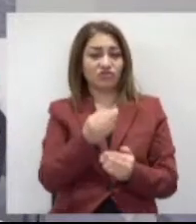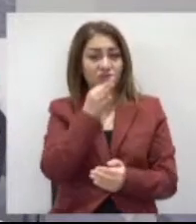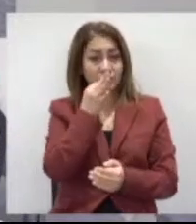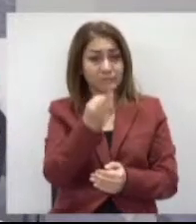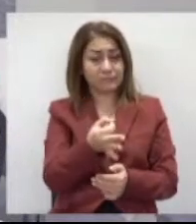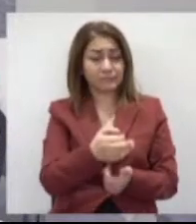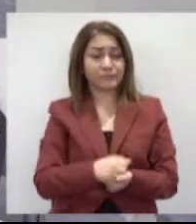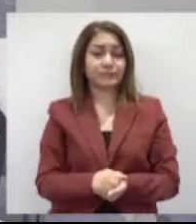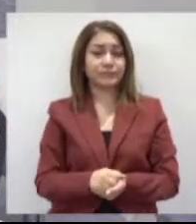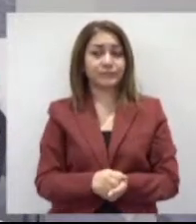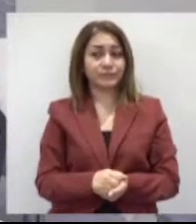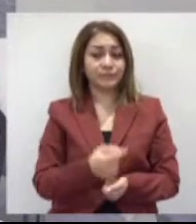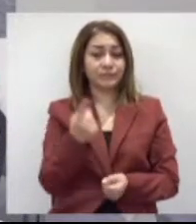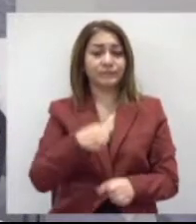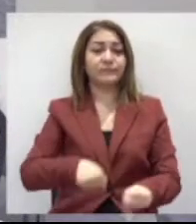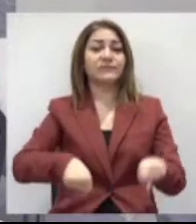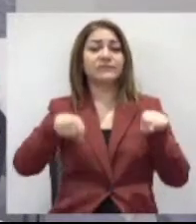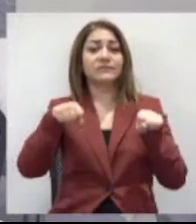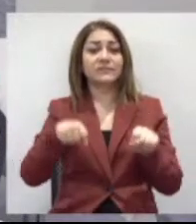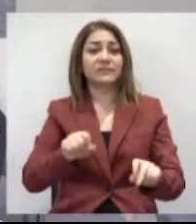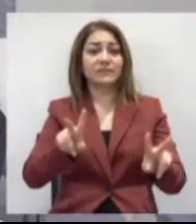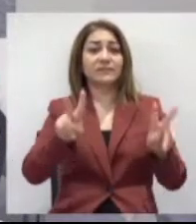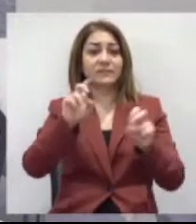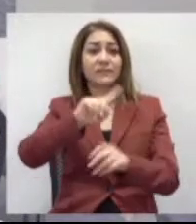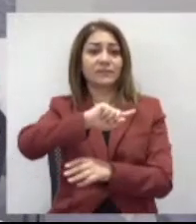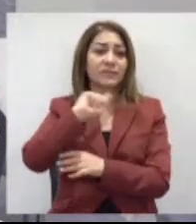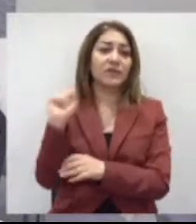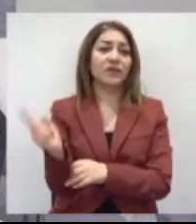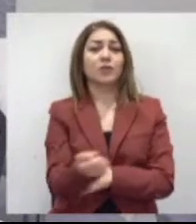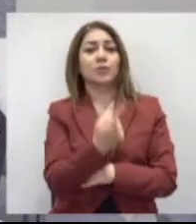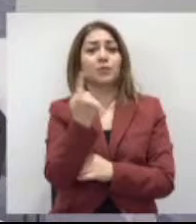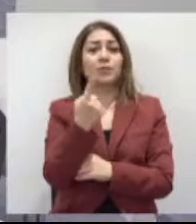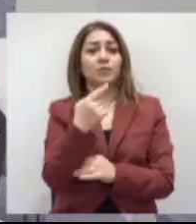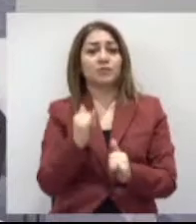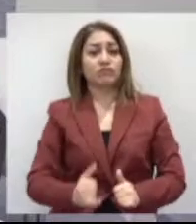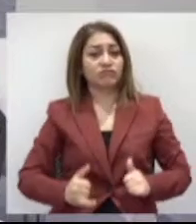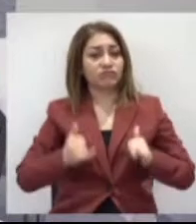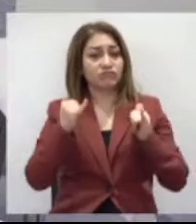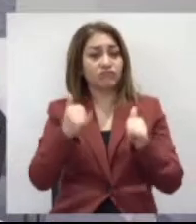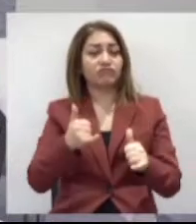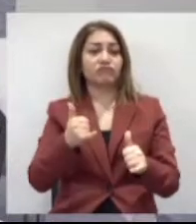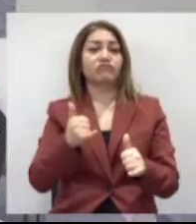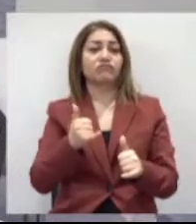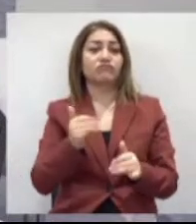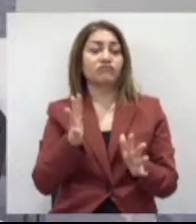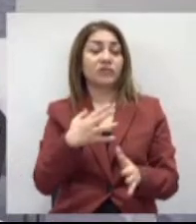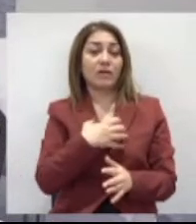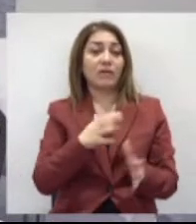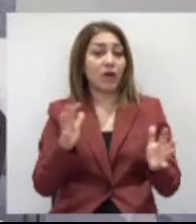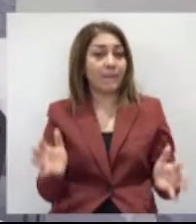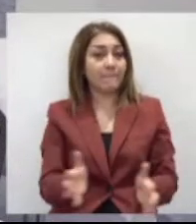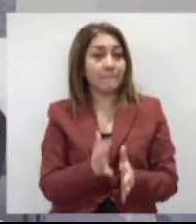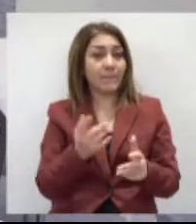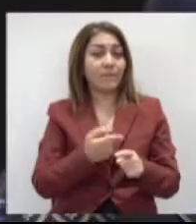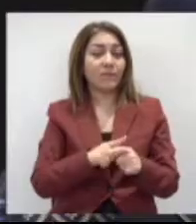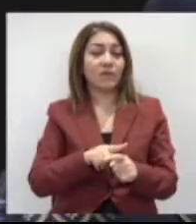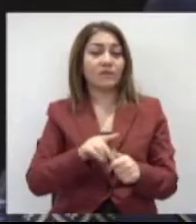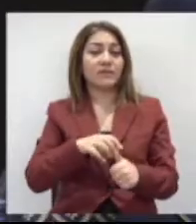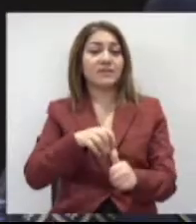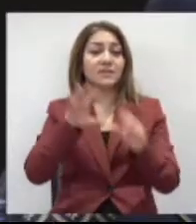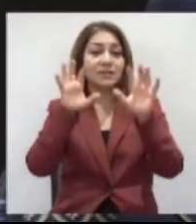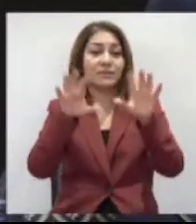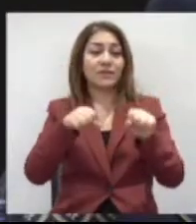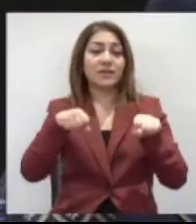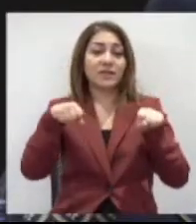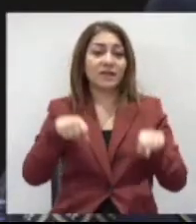Նախ իրավունքի գերակայության խնդիրը շատ կարևոր է, քանի որ սահմանադրությունը ինչպես քաղաքական, այնպես էլ իրավական փաստաթուղթ